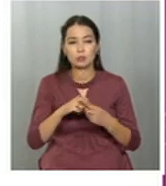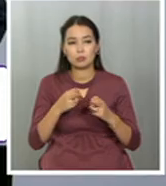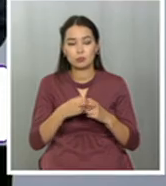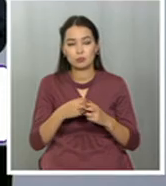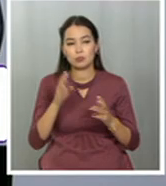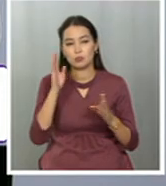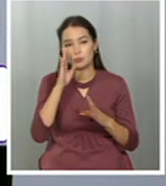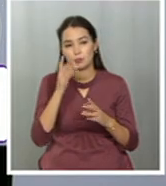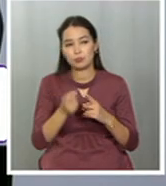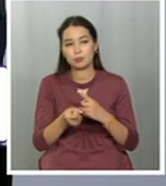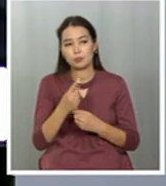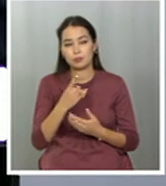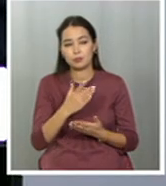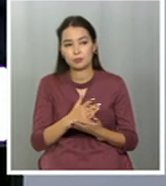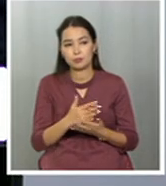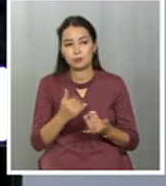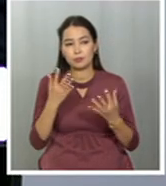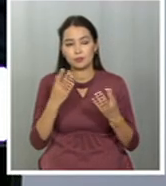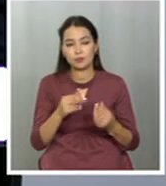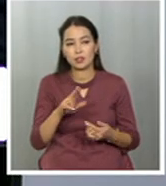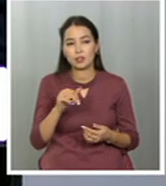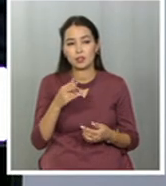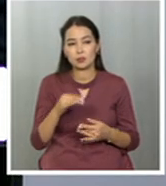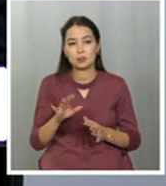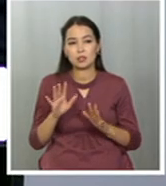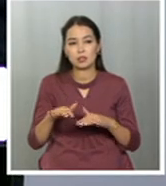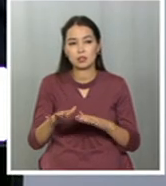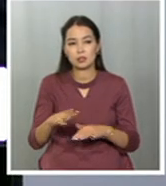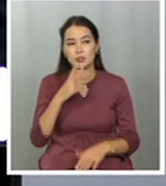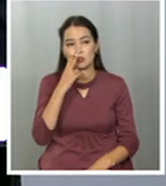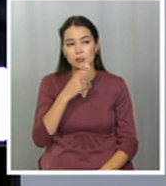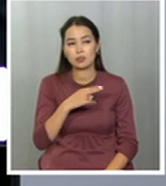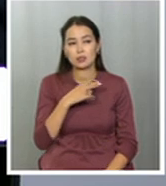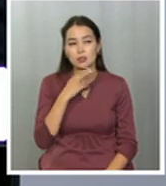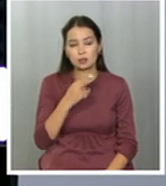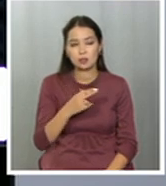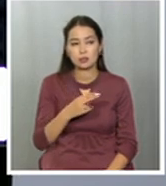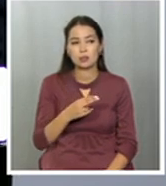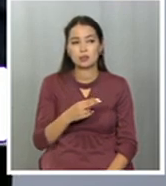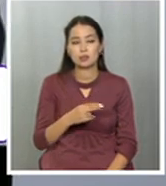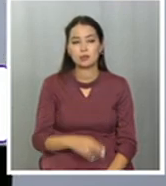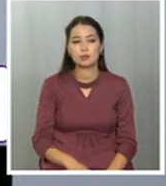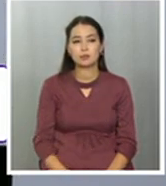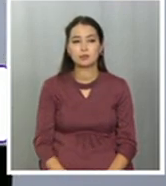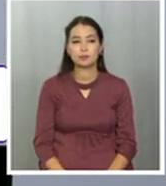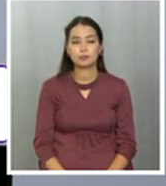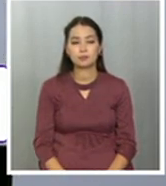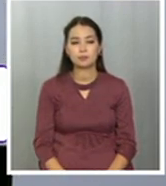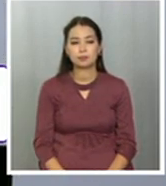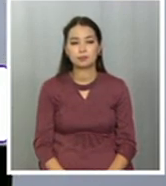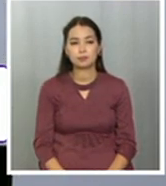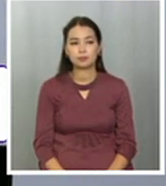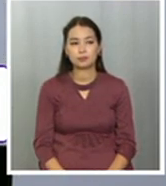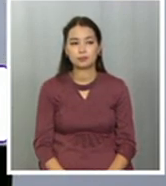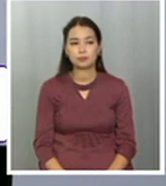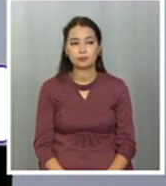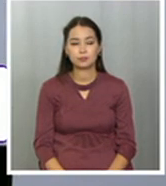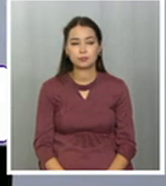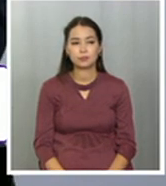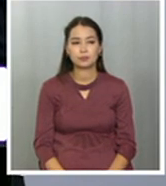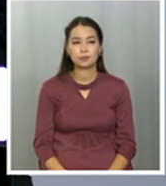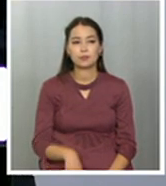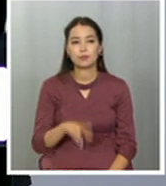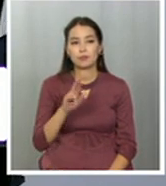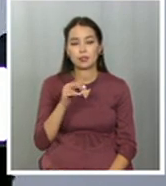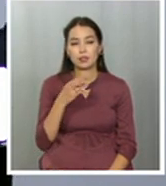туындайды. Оқушылар, енді Каспий теңізінің және оның маңында орналасқан мемлекеттер бойынша қарастыратын болсақ, яғни Каспий